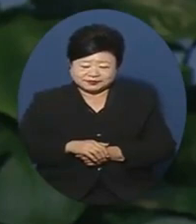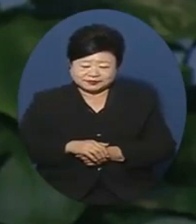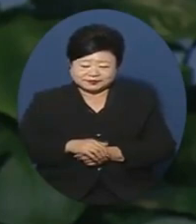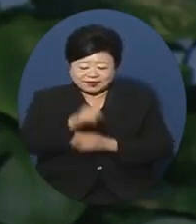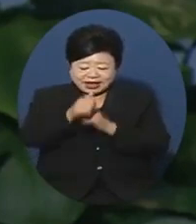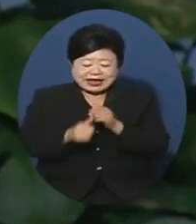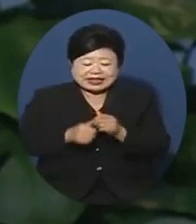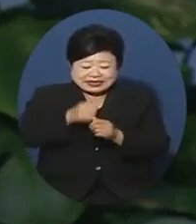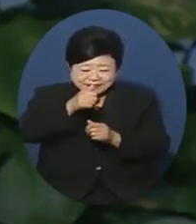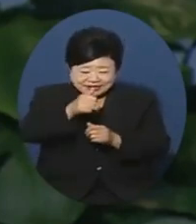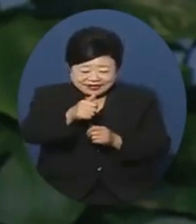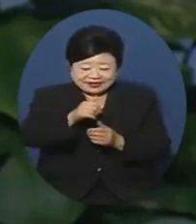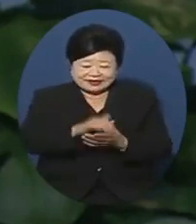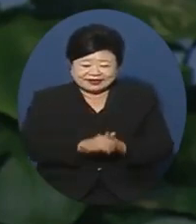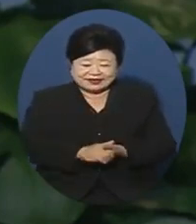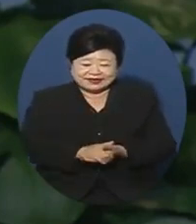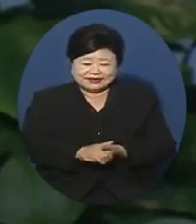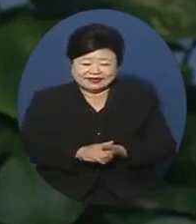하나님의